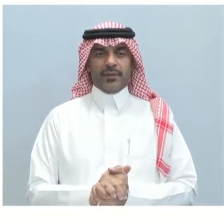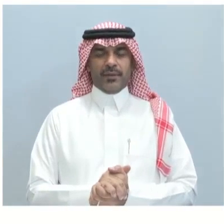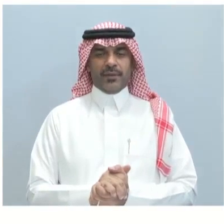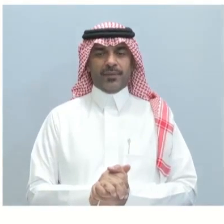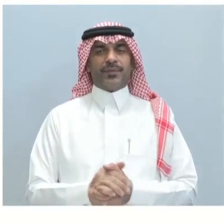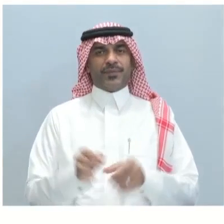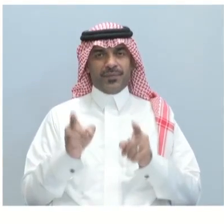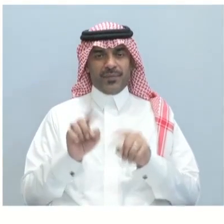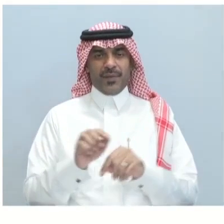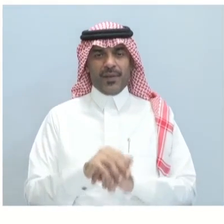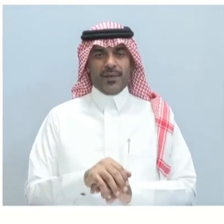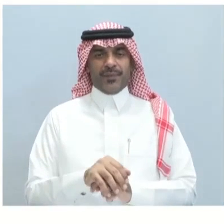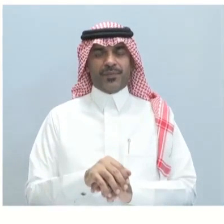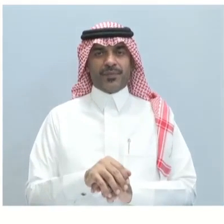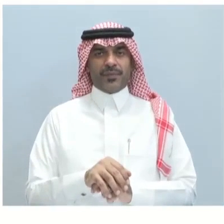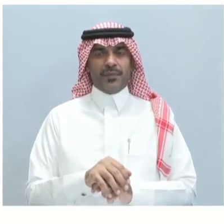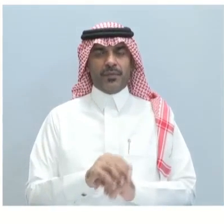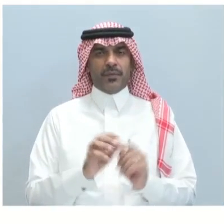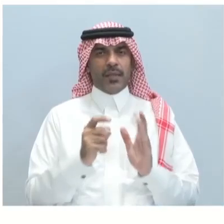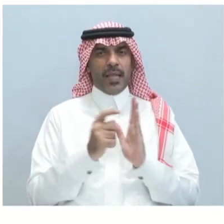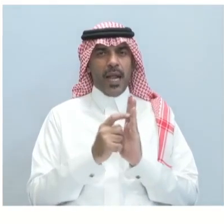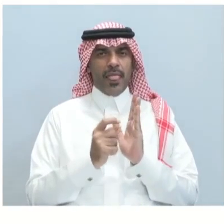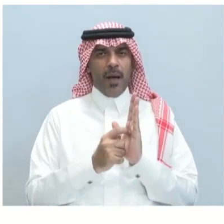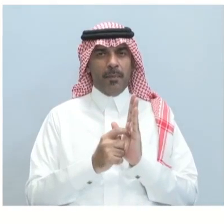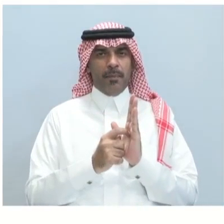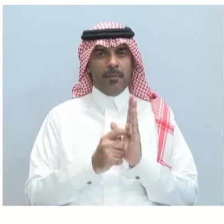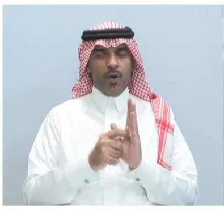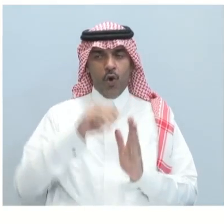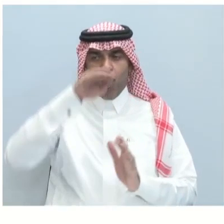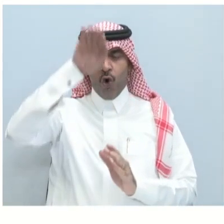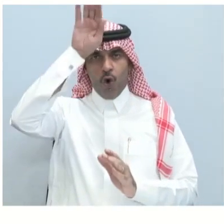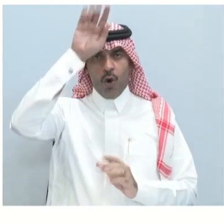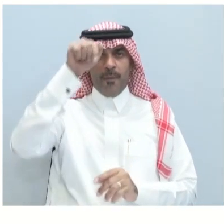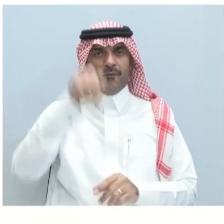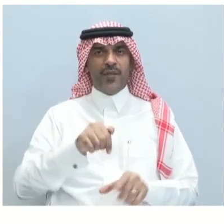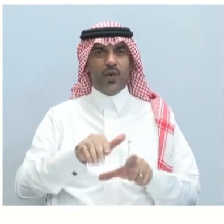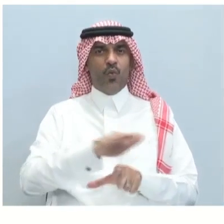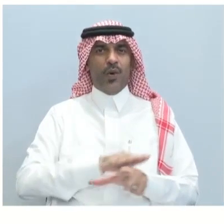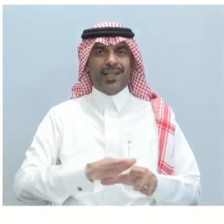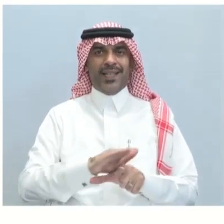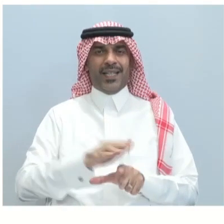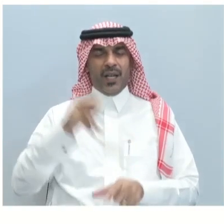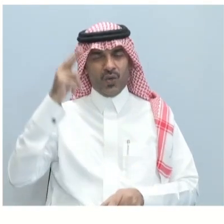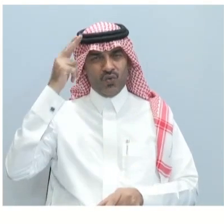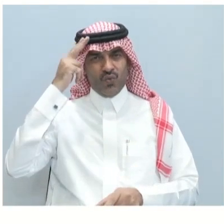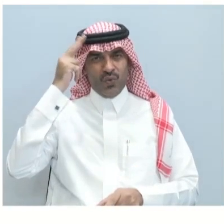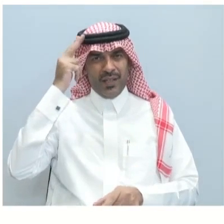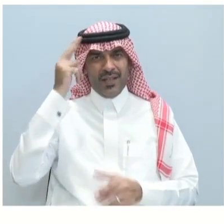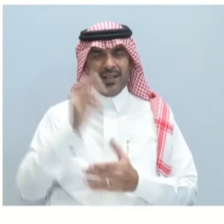كذلك نظام الحكم في وطني المملكه العربيه السعوديه